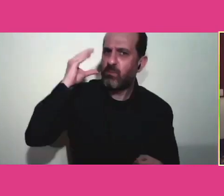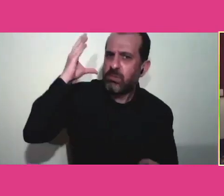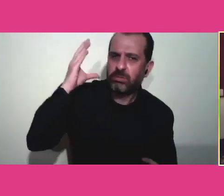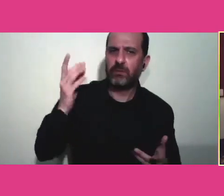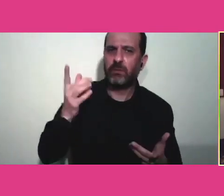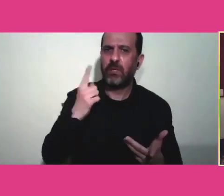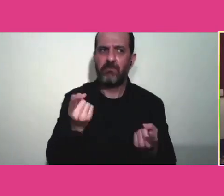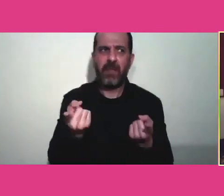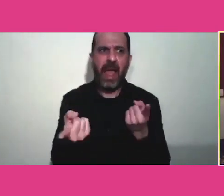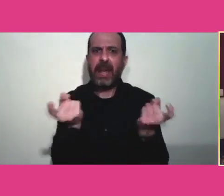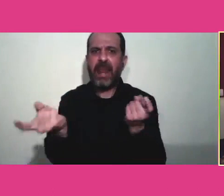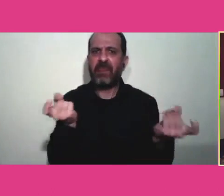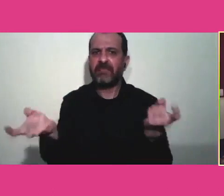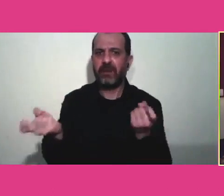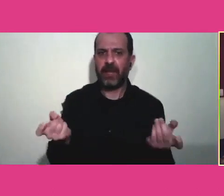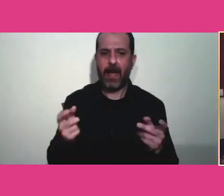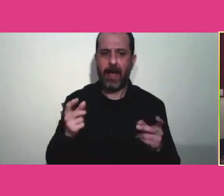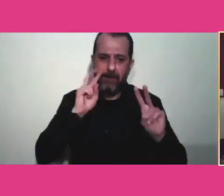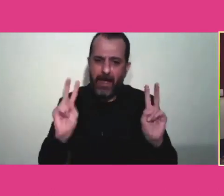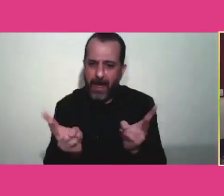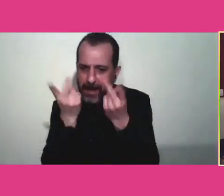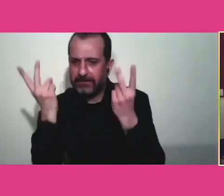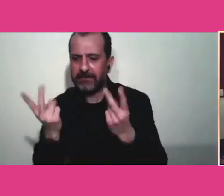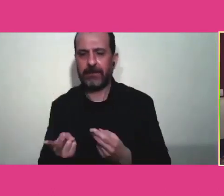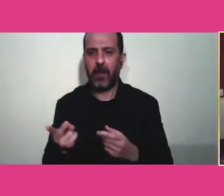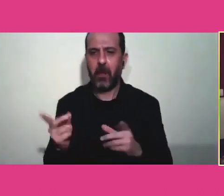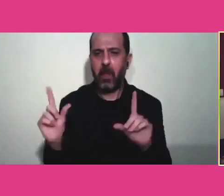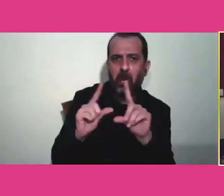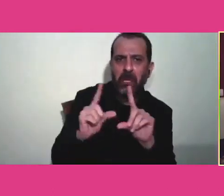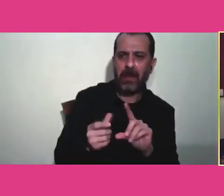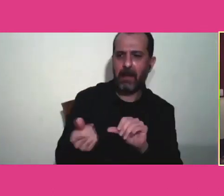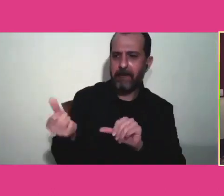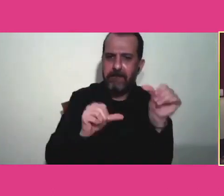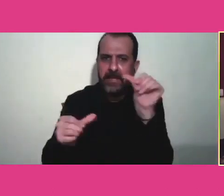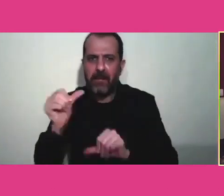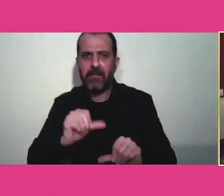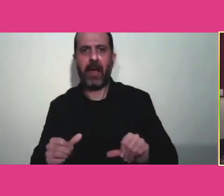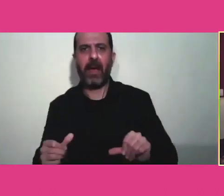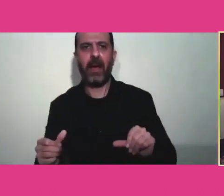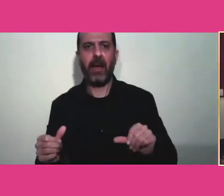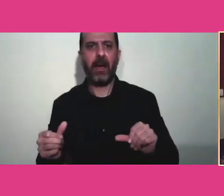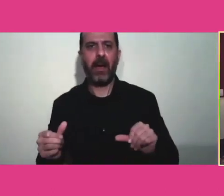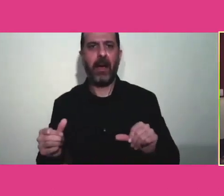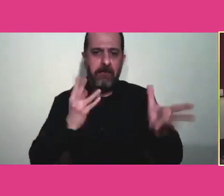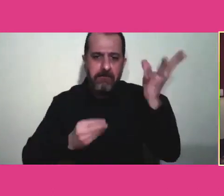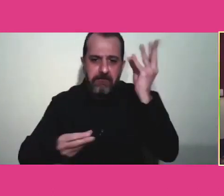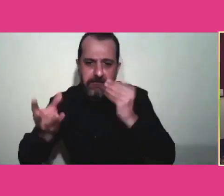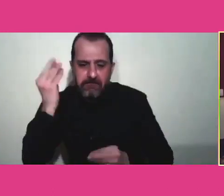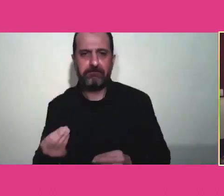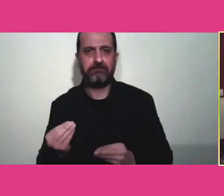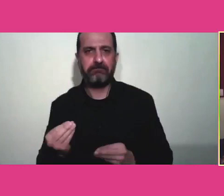ερεθίσματα για ανακάλυψη, παρατήρηση, πειραματισμό, σχεδιασμό, κατανόηση και επίλυση προβλημάτων.